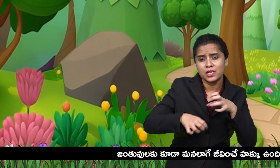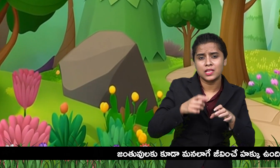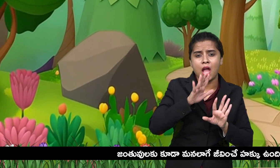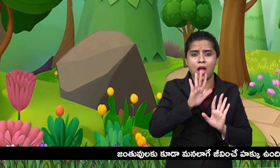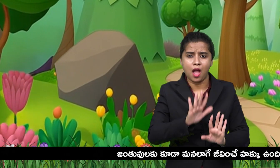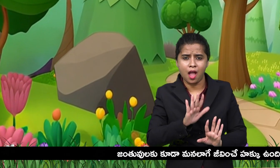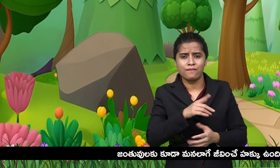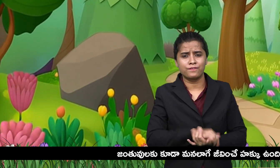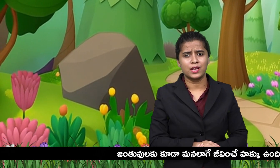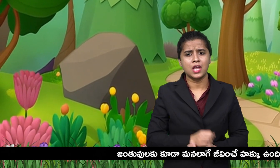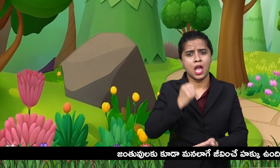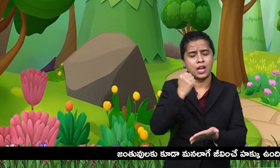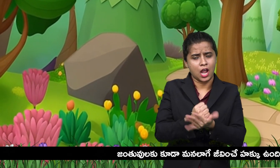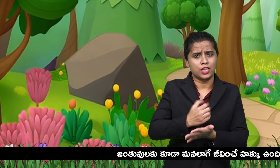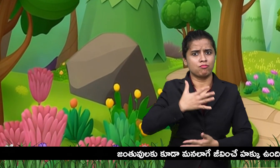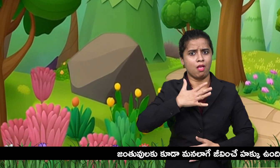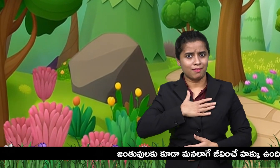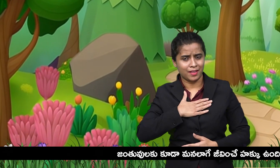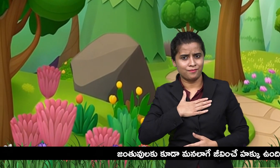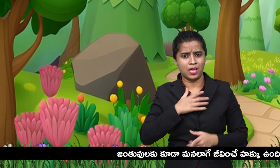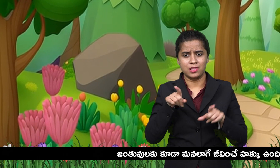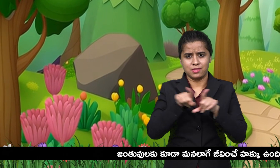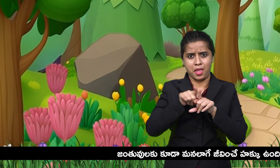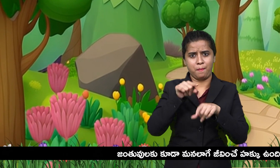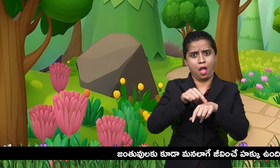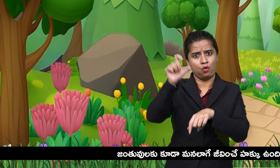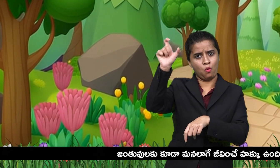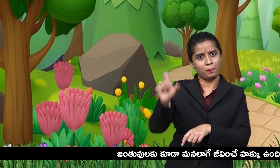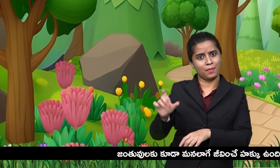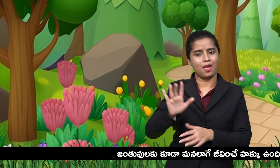జంతువులకు కూడా మనలాగే జీవించే హక్కు ఉంది.